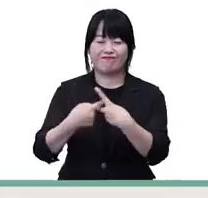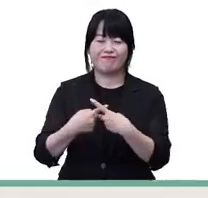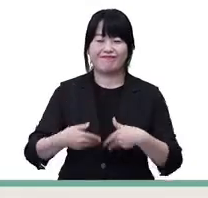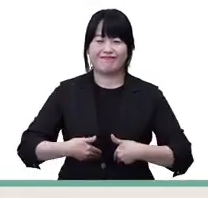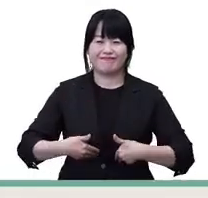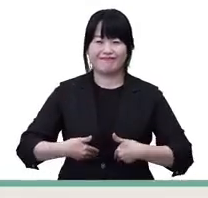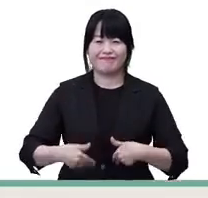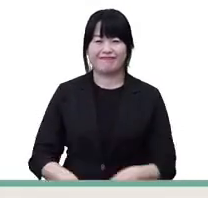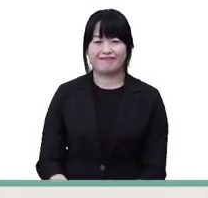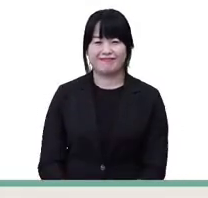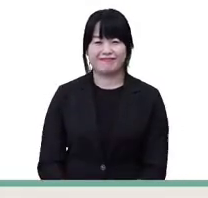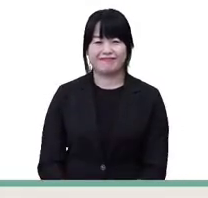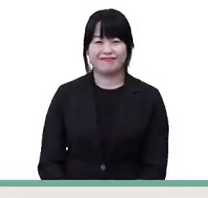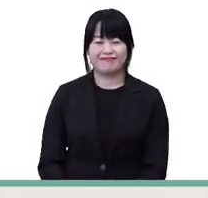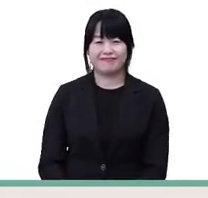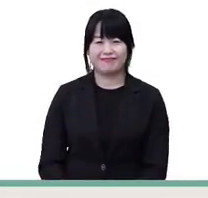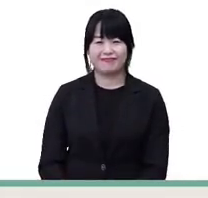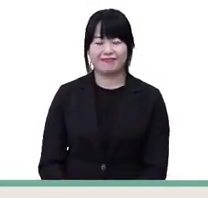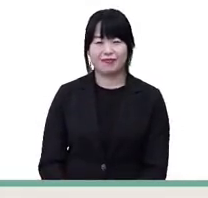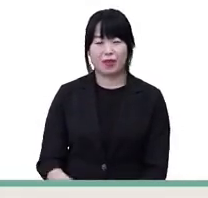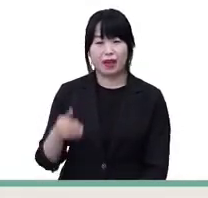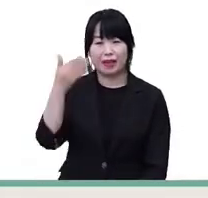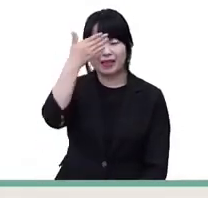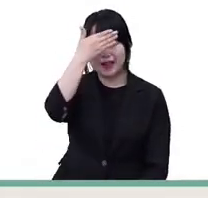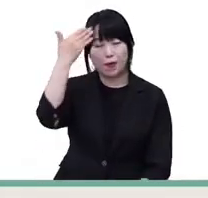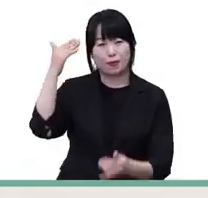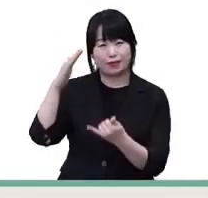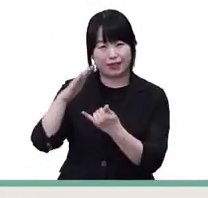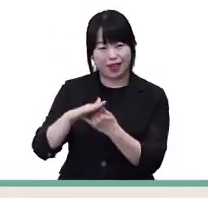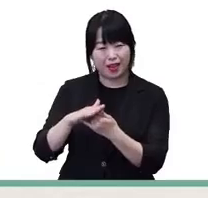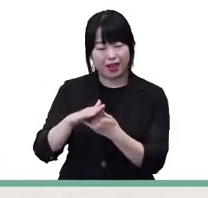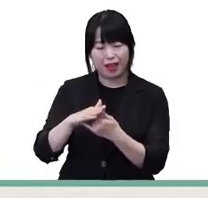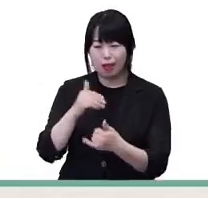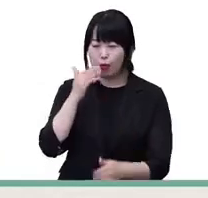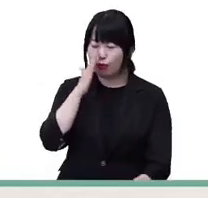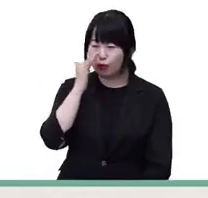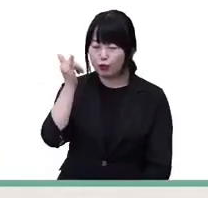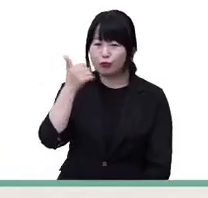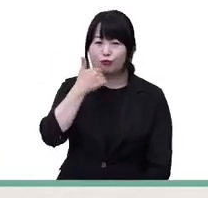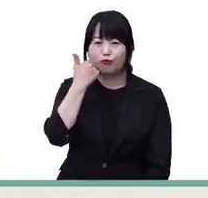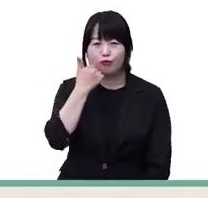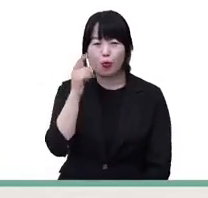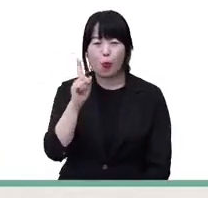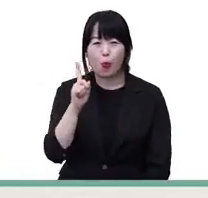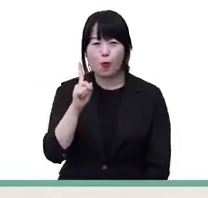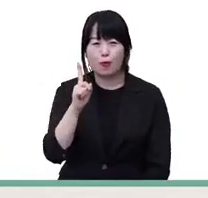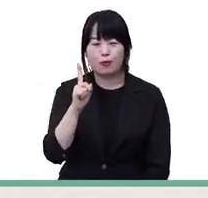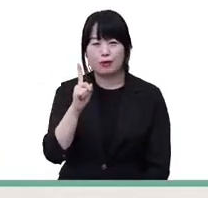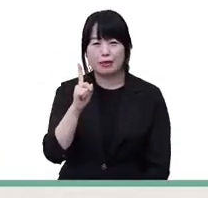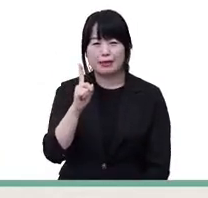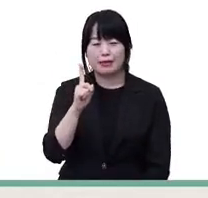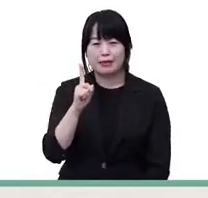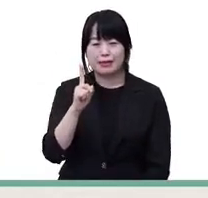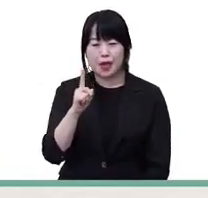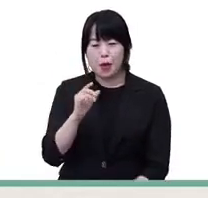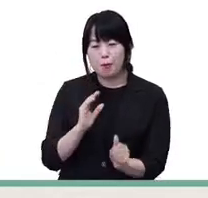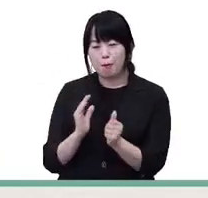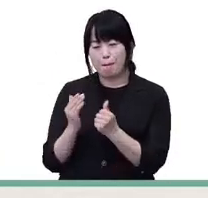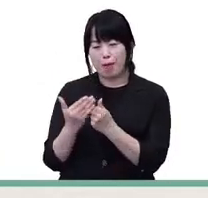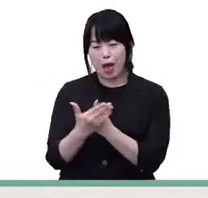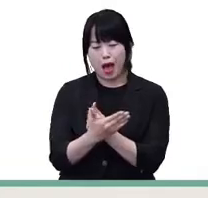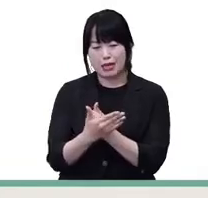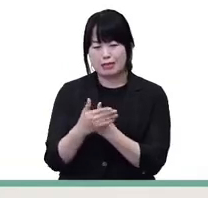것 같습니다. 그리고 이제 이 청소년기에 또 어떤 부모님들은요, 과도하게 좀 보호하시기도